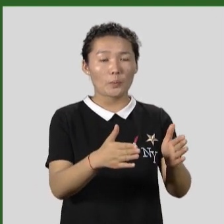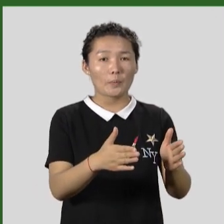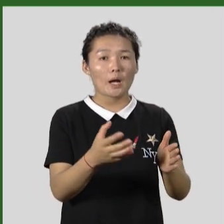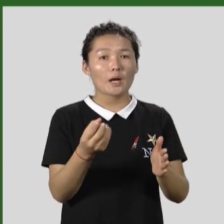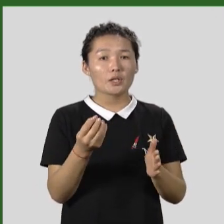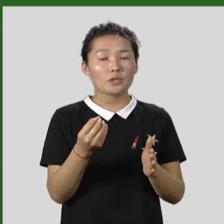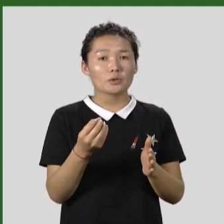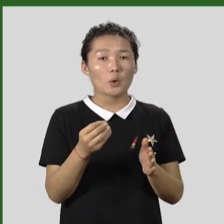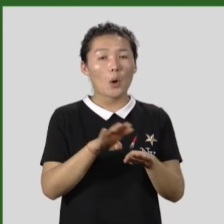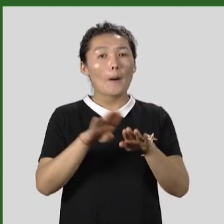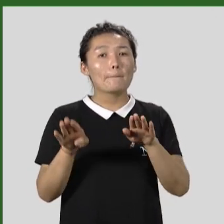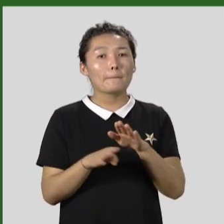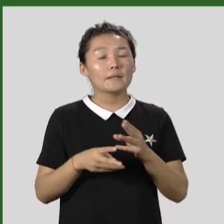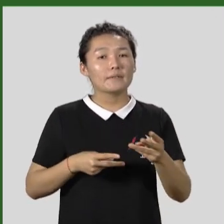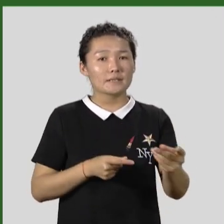воздействием человека.